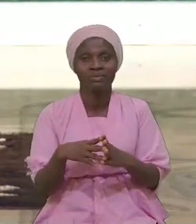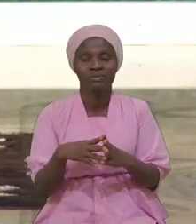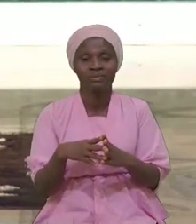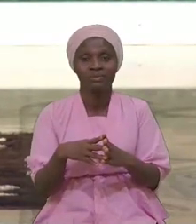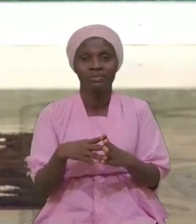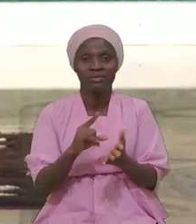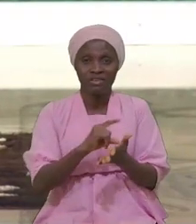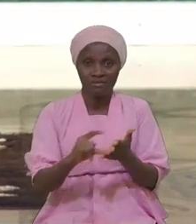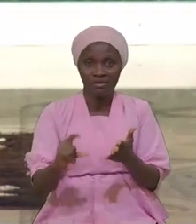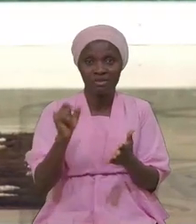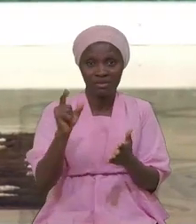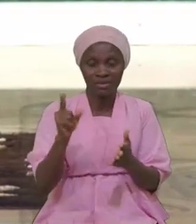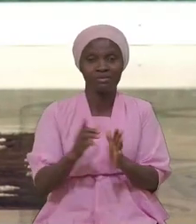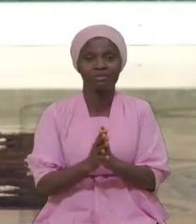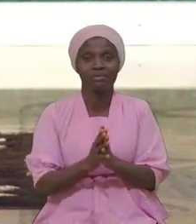verset 11,